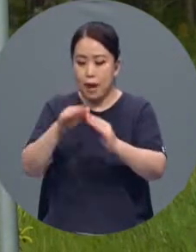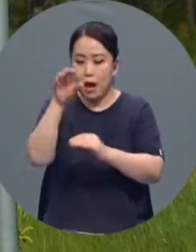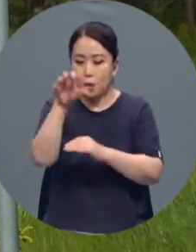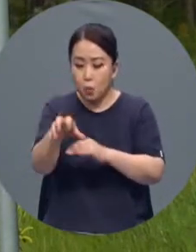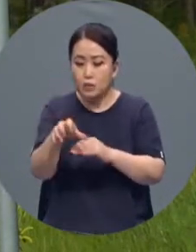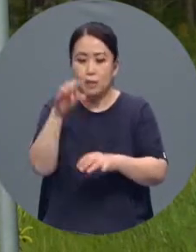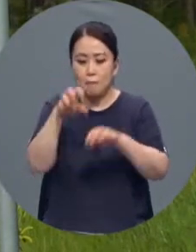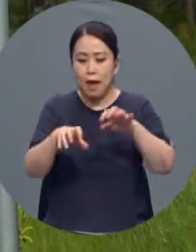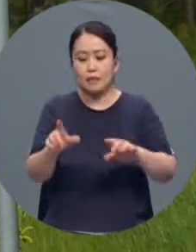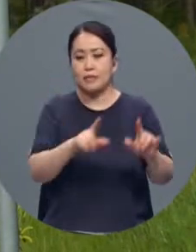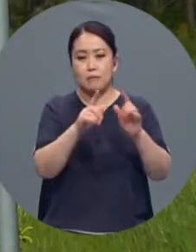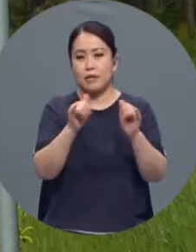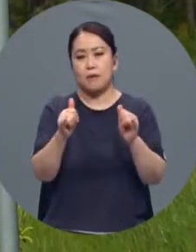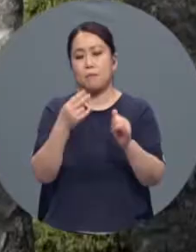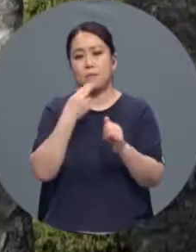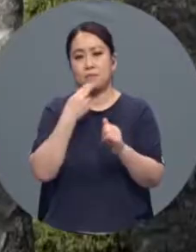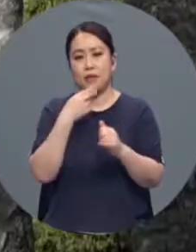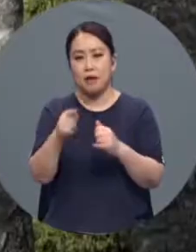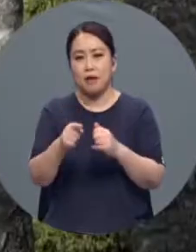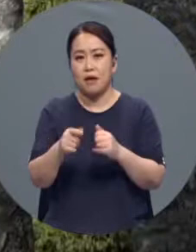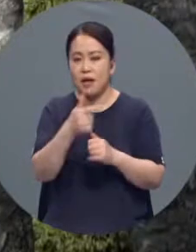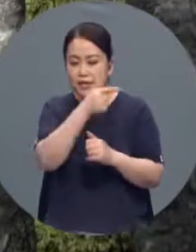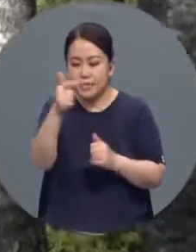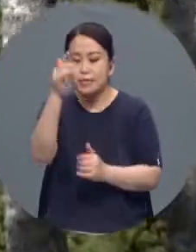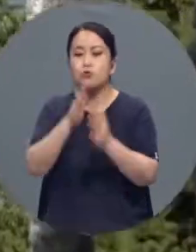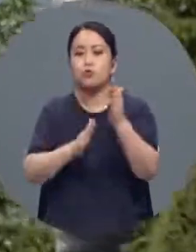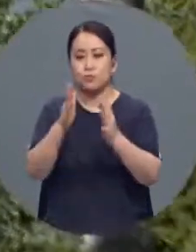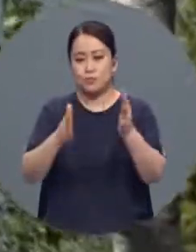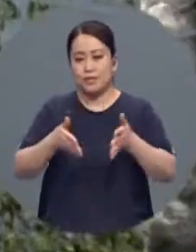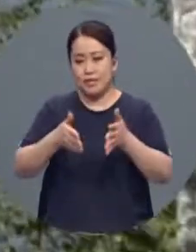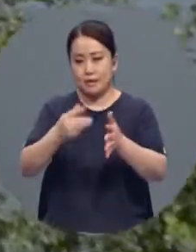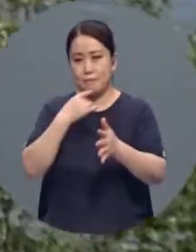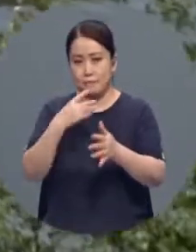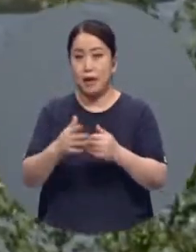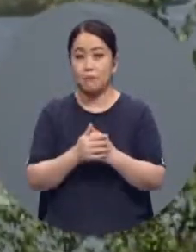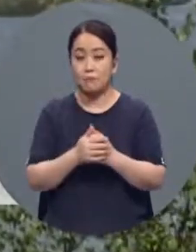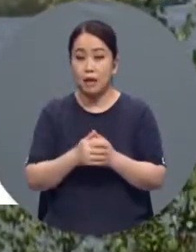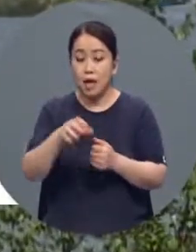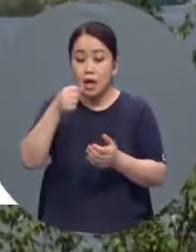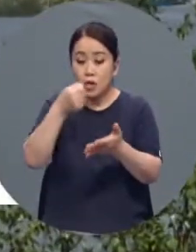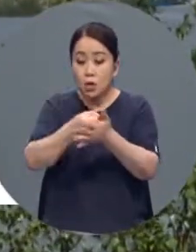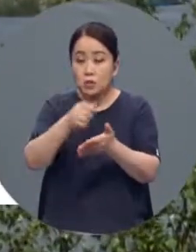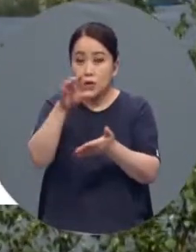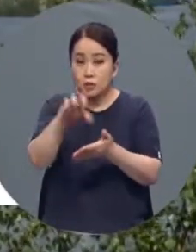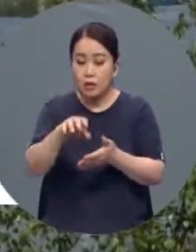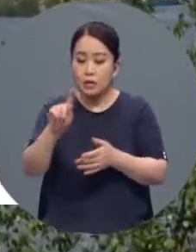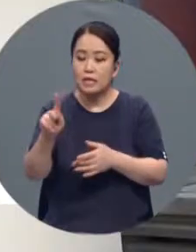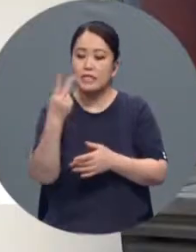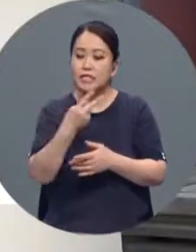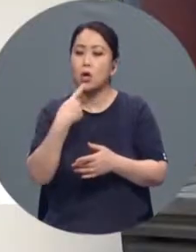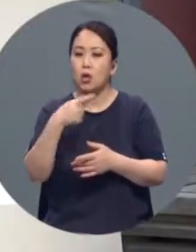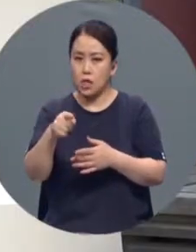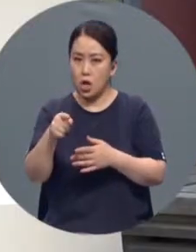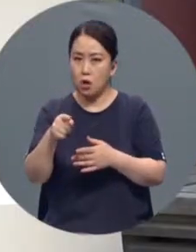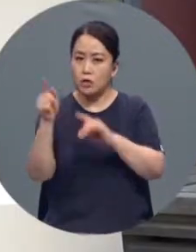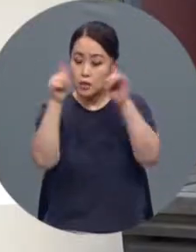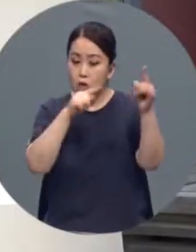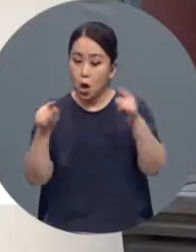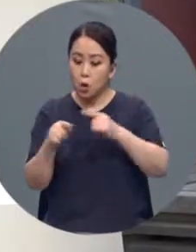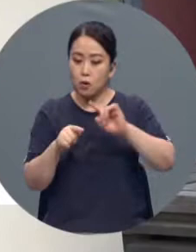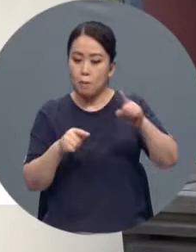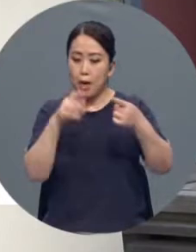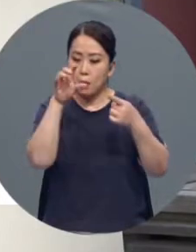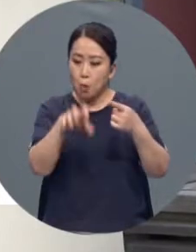거대한 숲길만 이어집니다. 방패장 부지로 선정된 건 지난 2001년입니다. 전국 100여